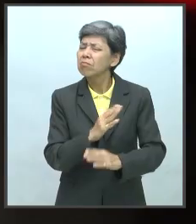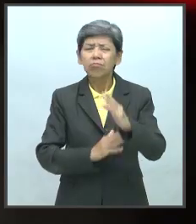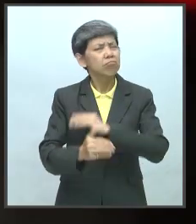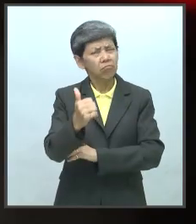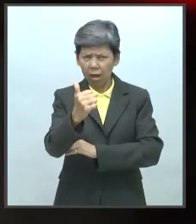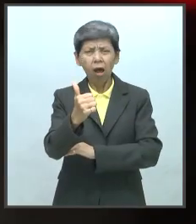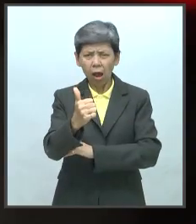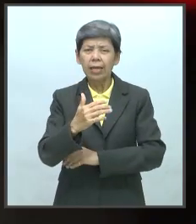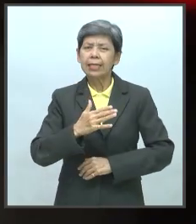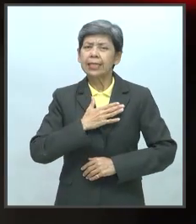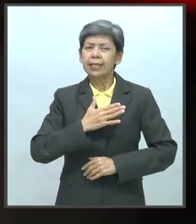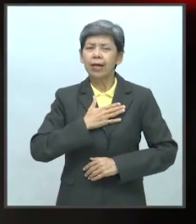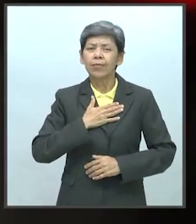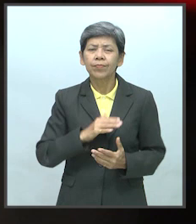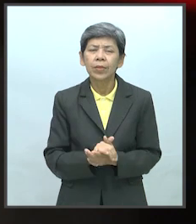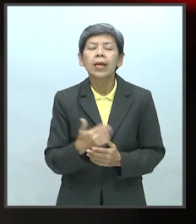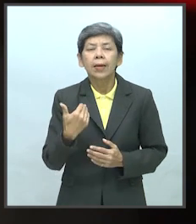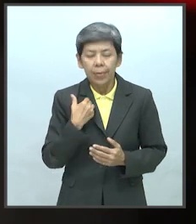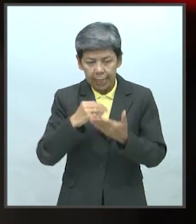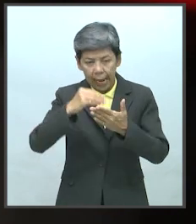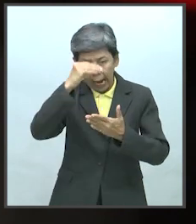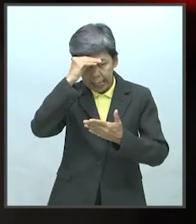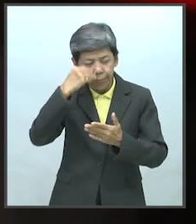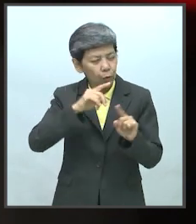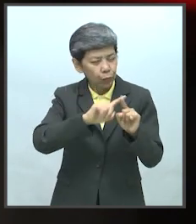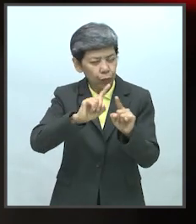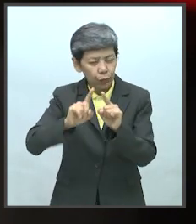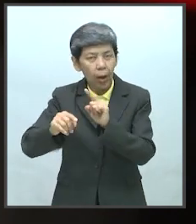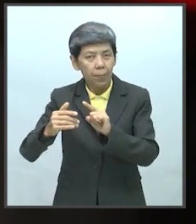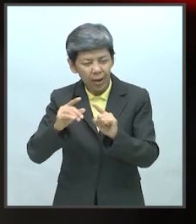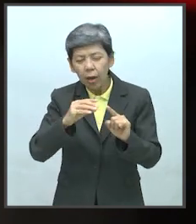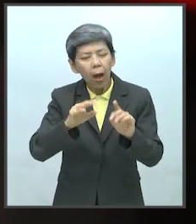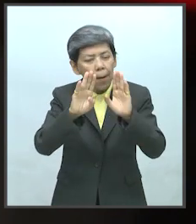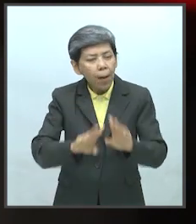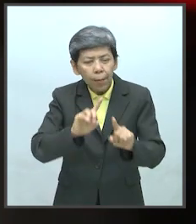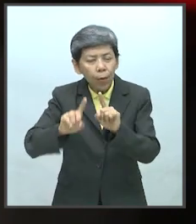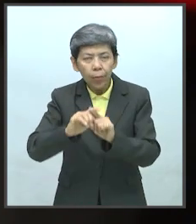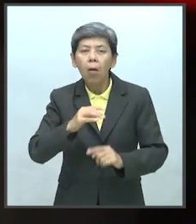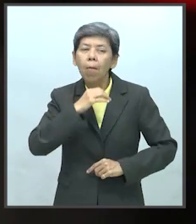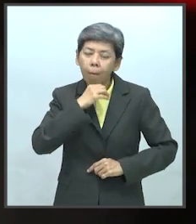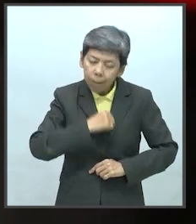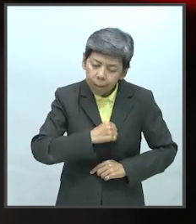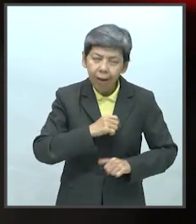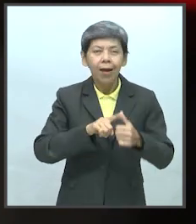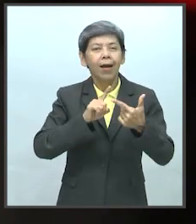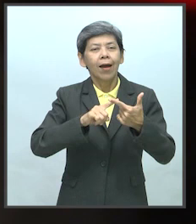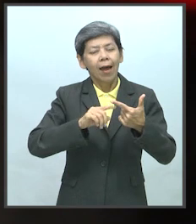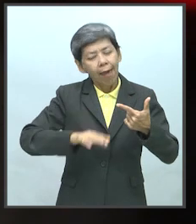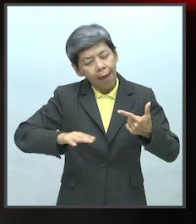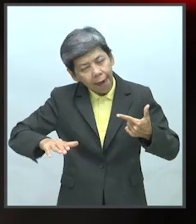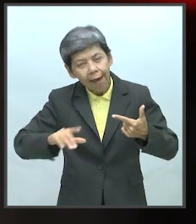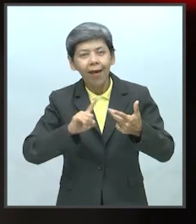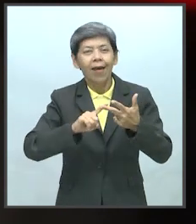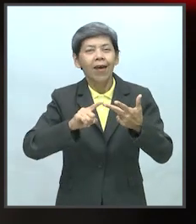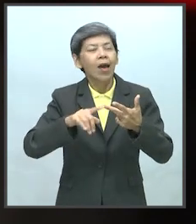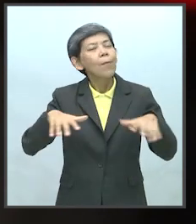ได้ครับได้ครับของเราอย่างที่บอกว่ามีนักเรียนจริงๆหลากหลายเลยนะครับไม่ว่าจะเป็นผู้สูงอายุนะครับเด็กน้อย